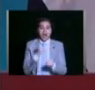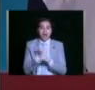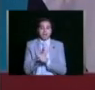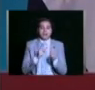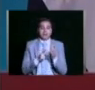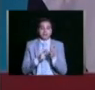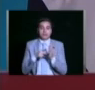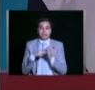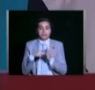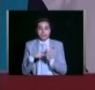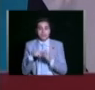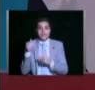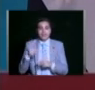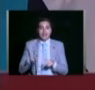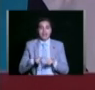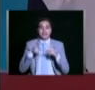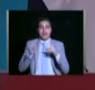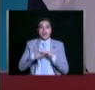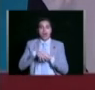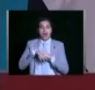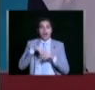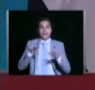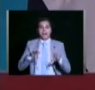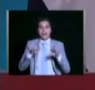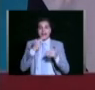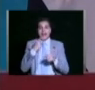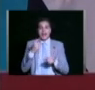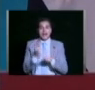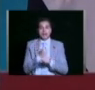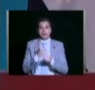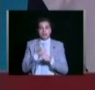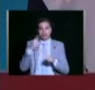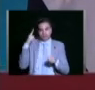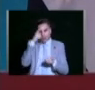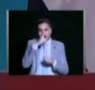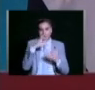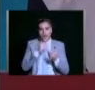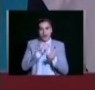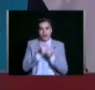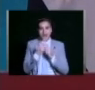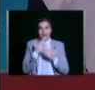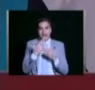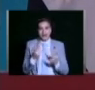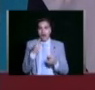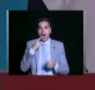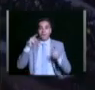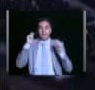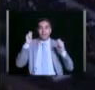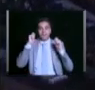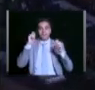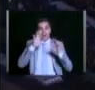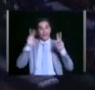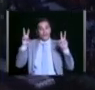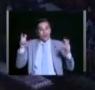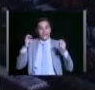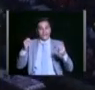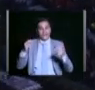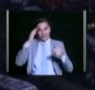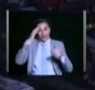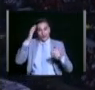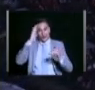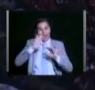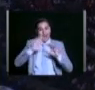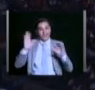في الفعاليات المختلفه فبيشارك معانا النهارده اعضاء منصه كلمني اشاره هم المجموعه من الطلبه اللي انت